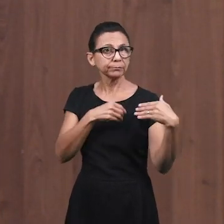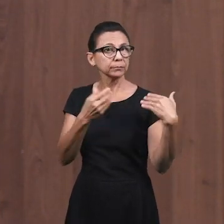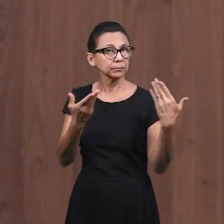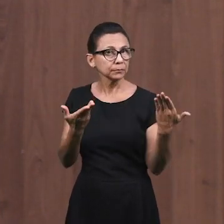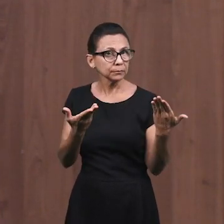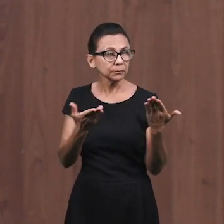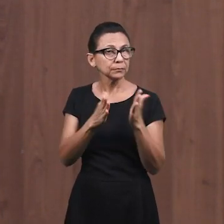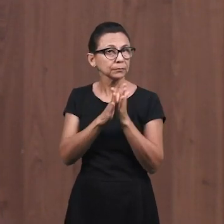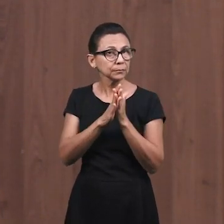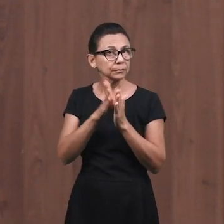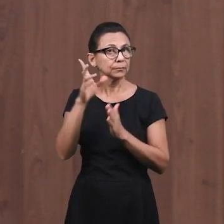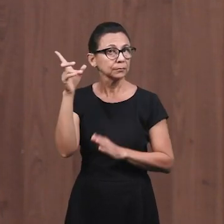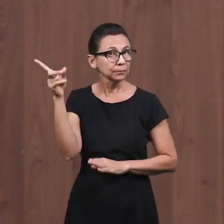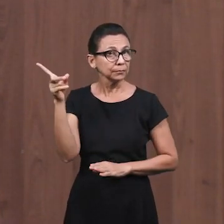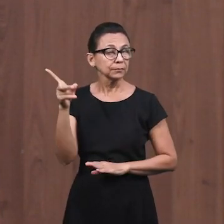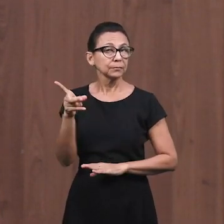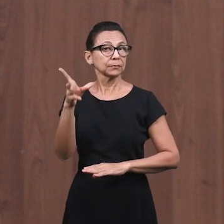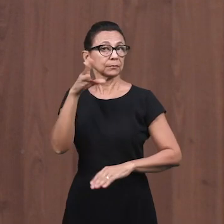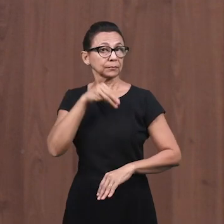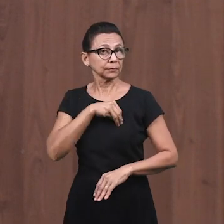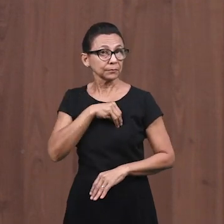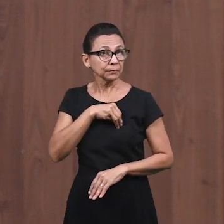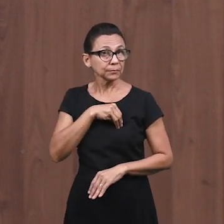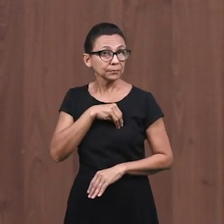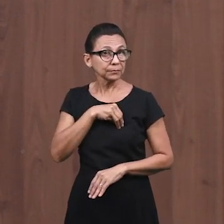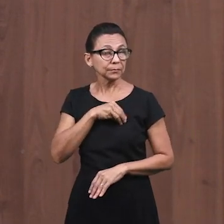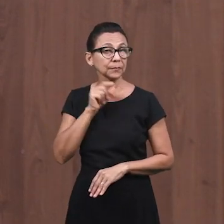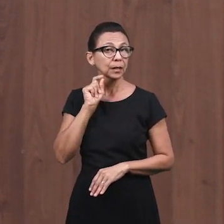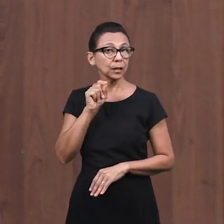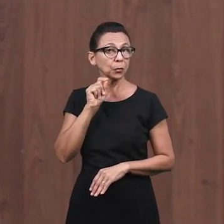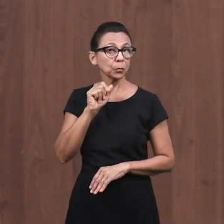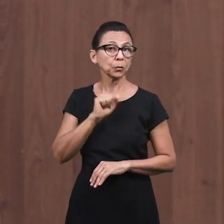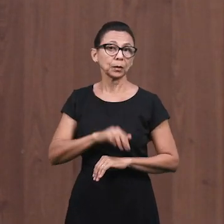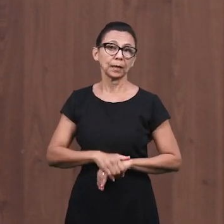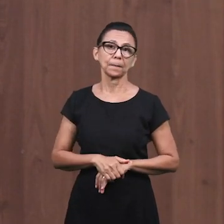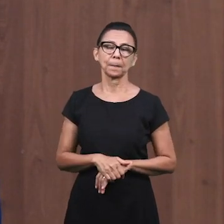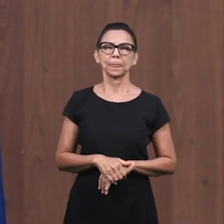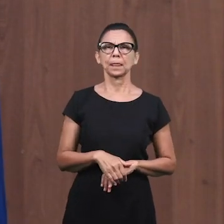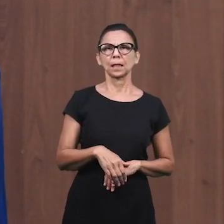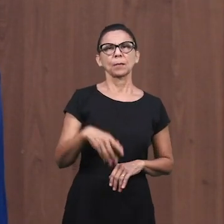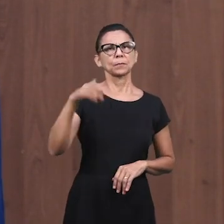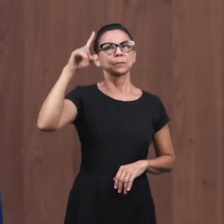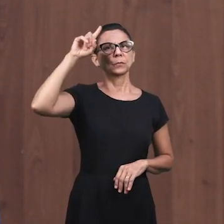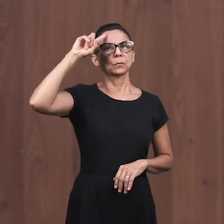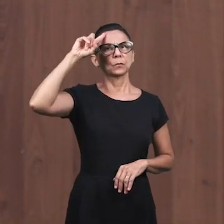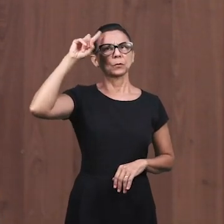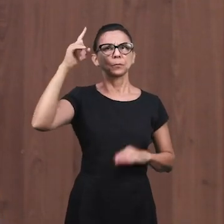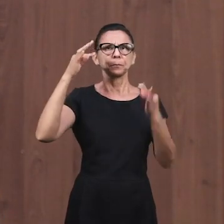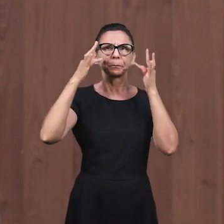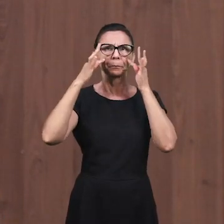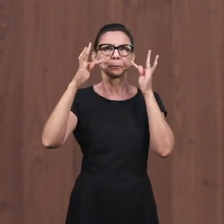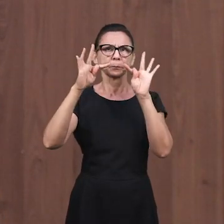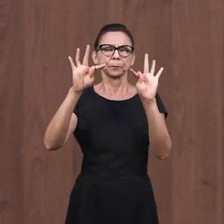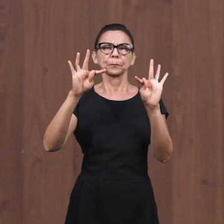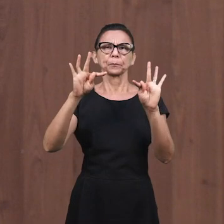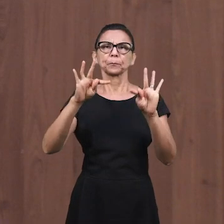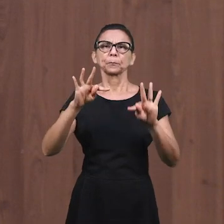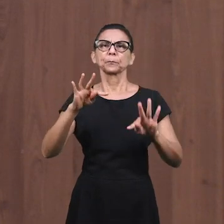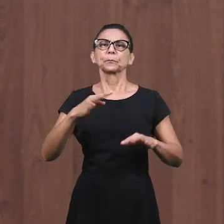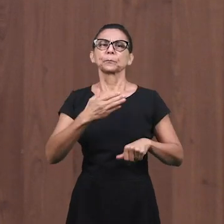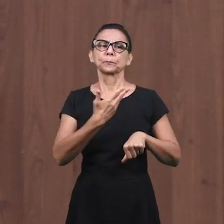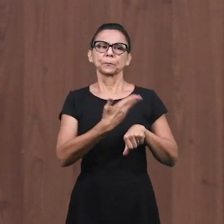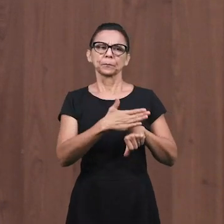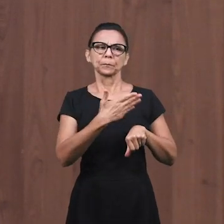parole est de préserver et pratiquer tout l'enseignement